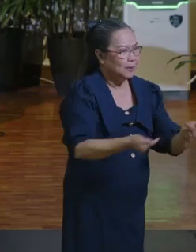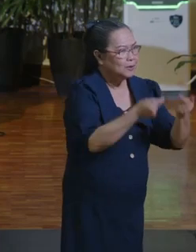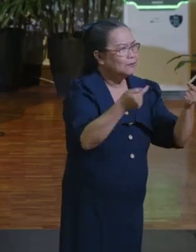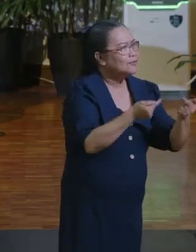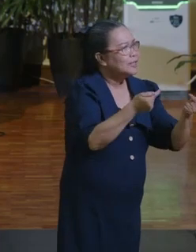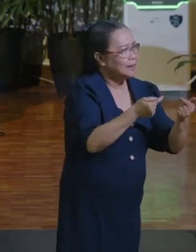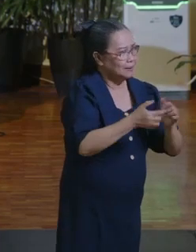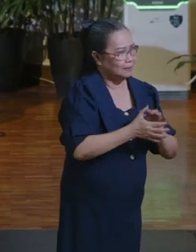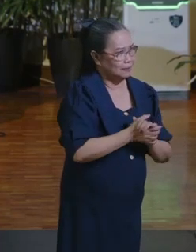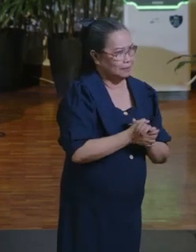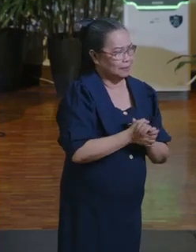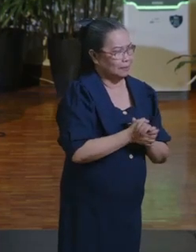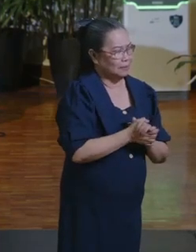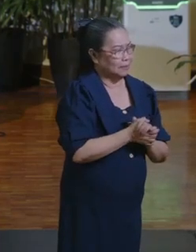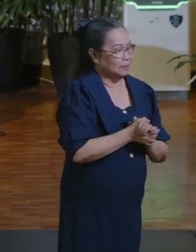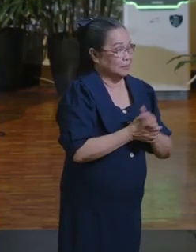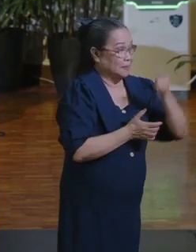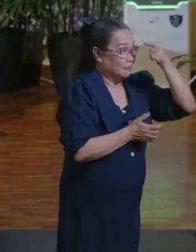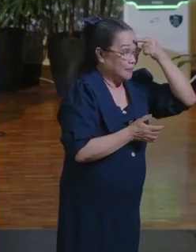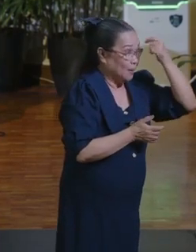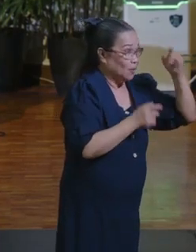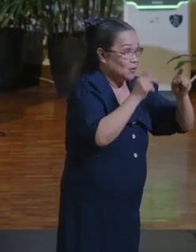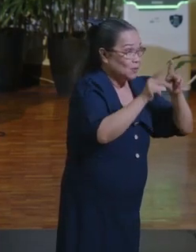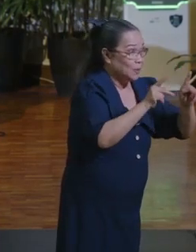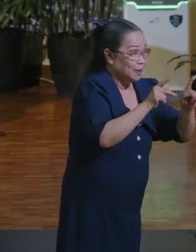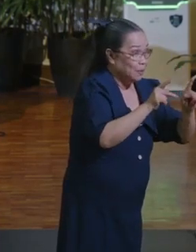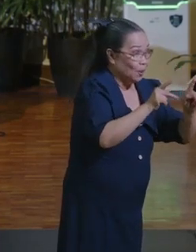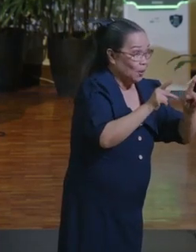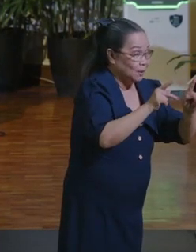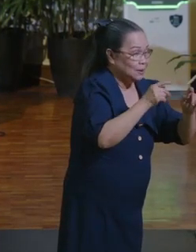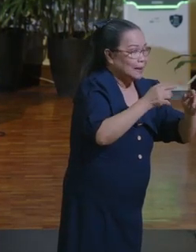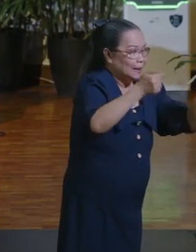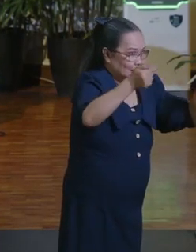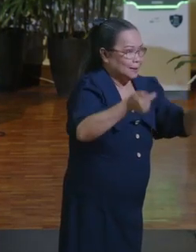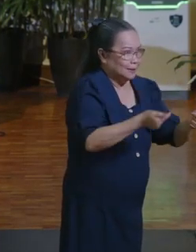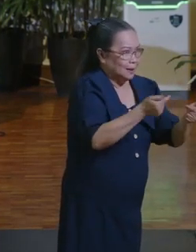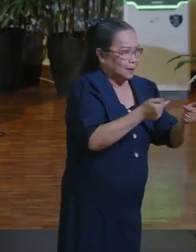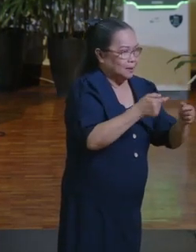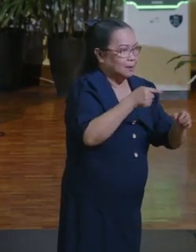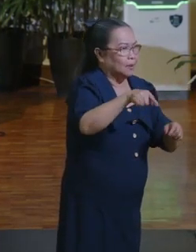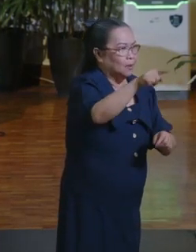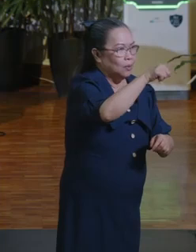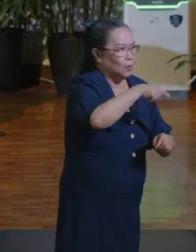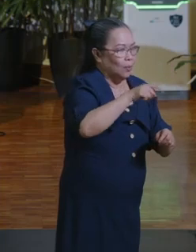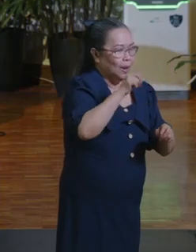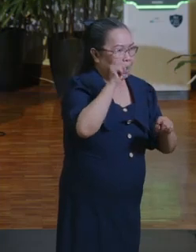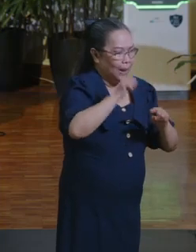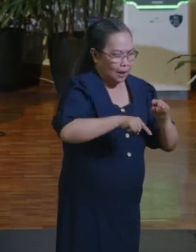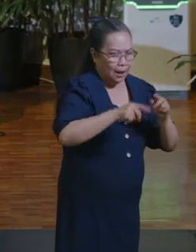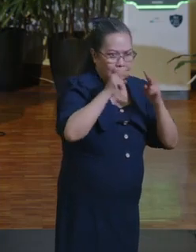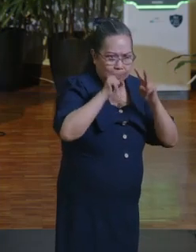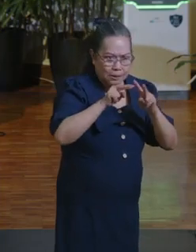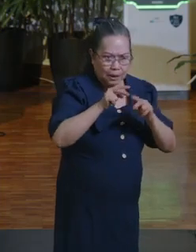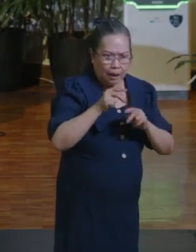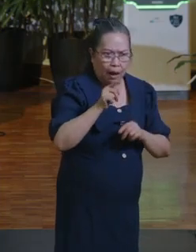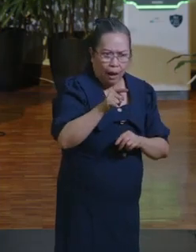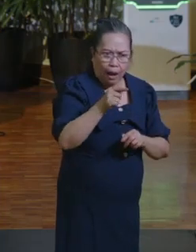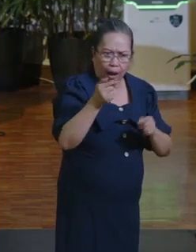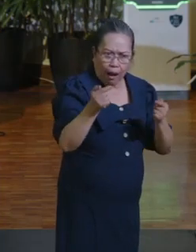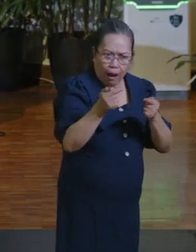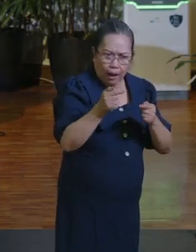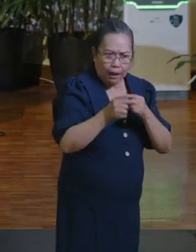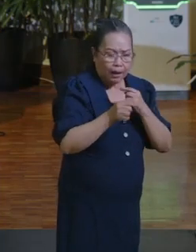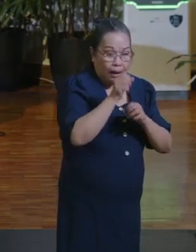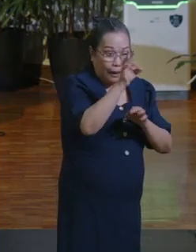transgressions. Dahil ang kasalanan ay hindi natin makikita na kasalanan kung hindi